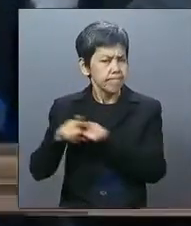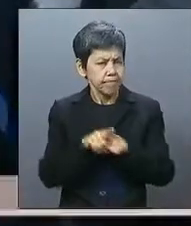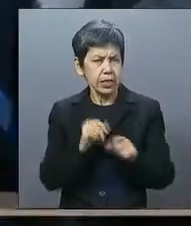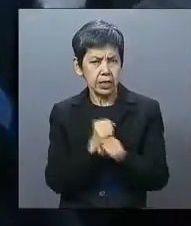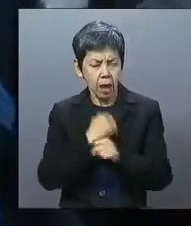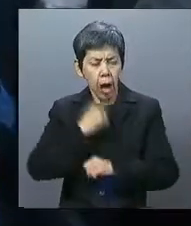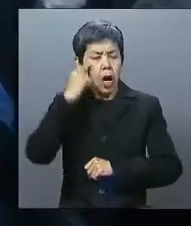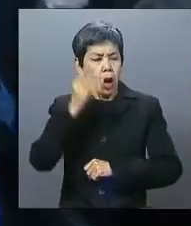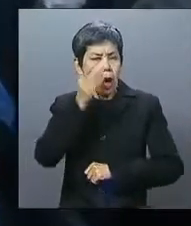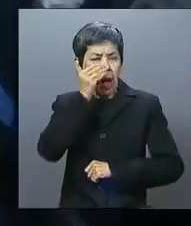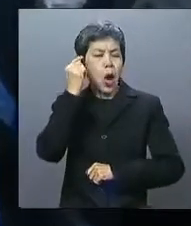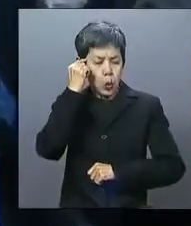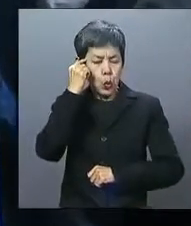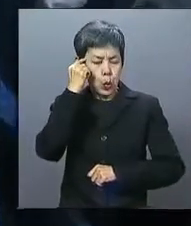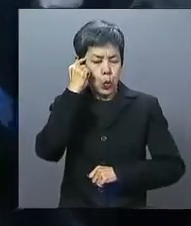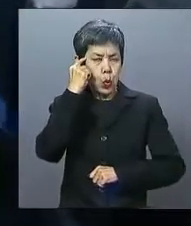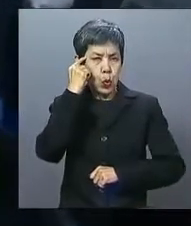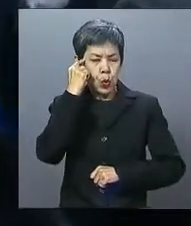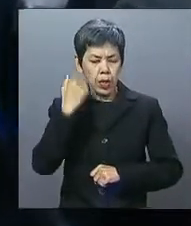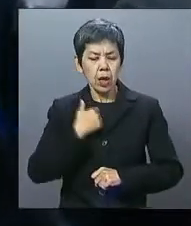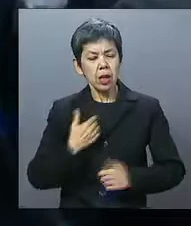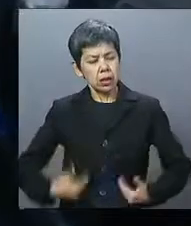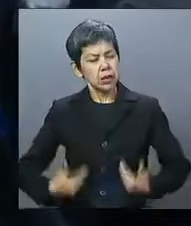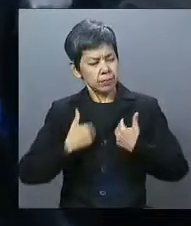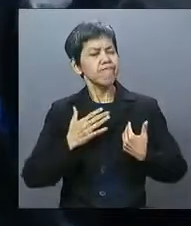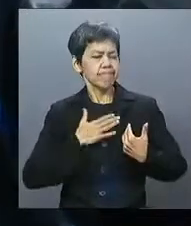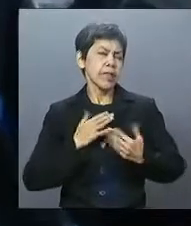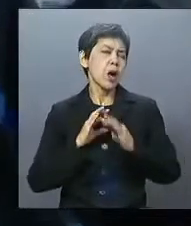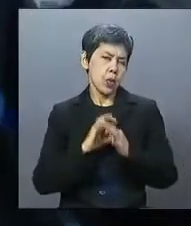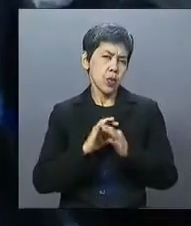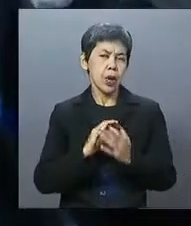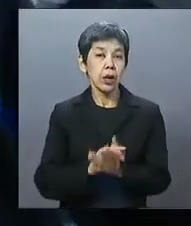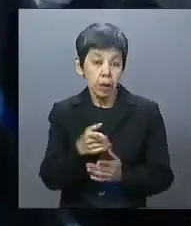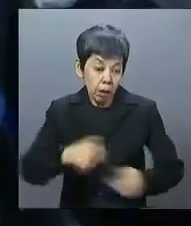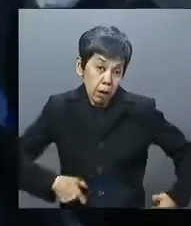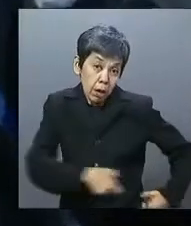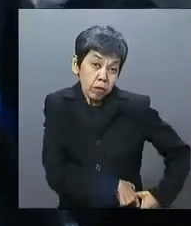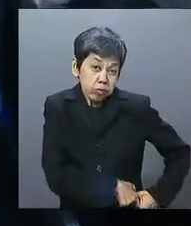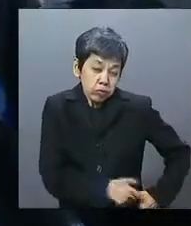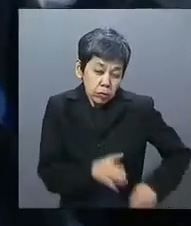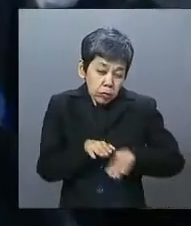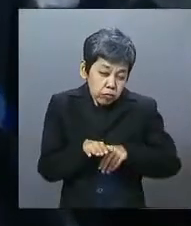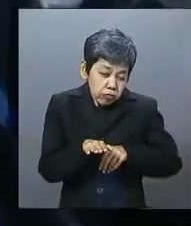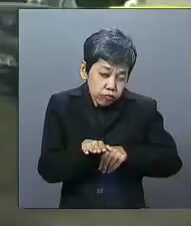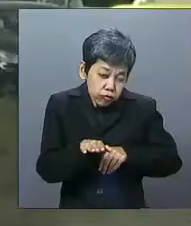นก็น่าจะเป็นห่วงความปลอดภัยของตัวเอง แล้วเราคาดตลอดการเดินทางมั้ยครับ ค่ะ